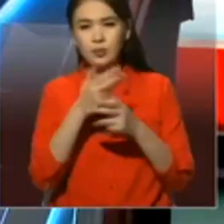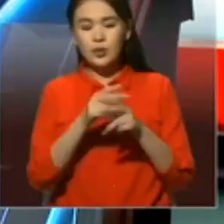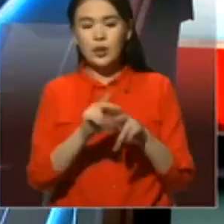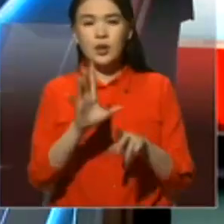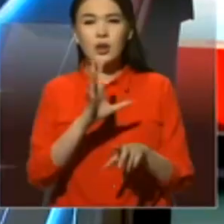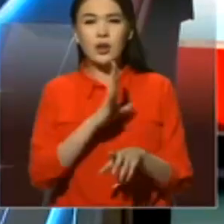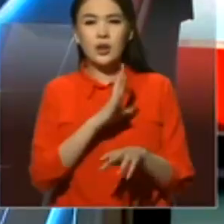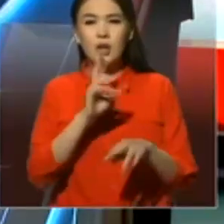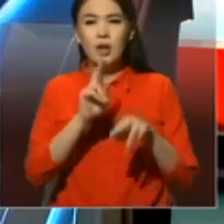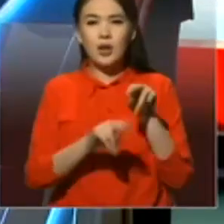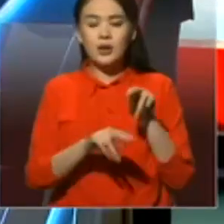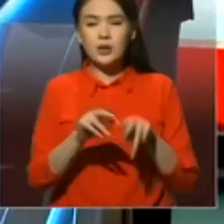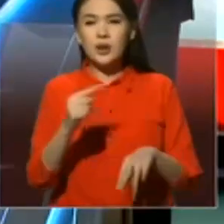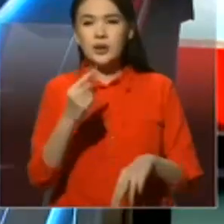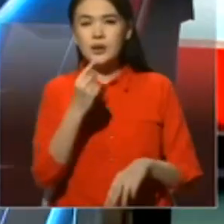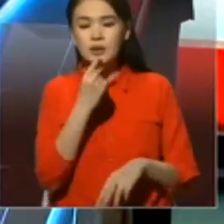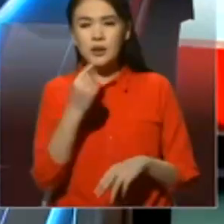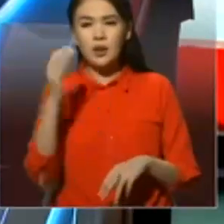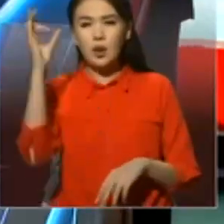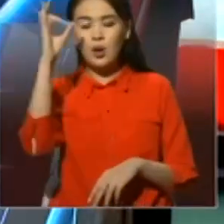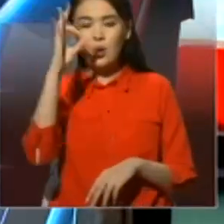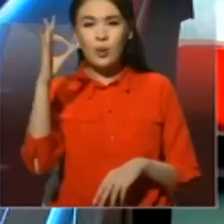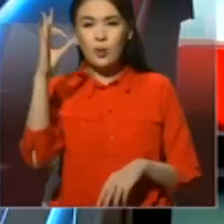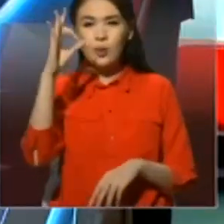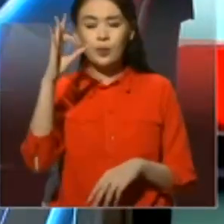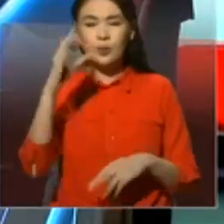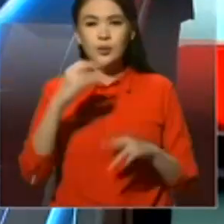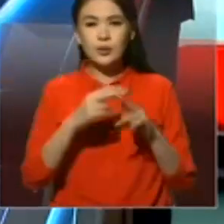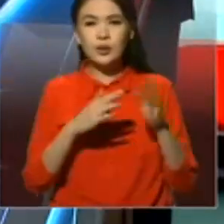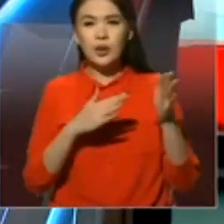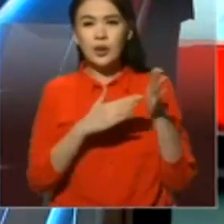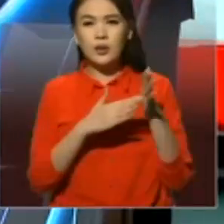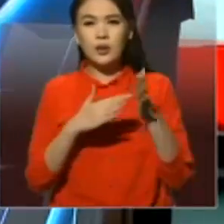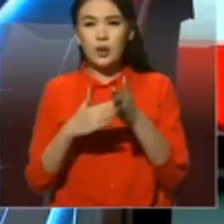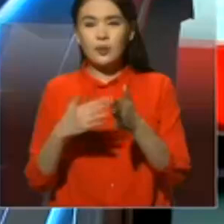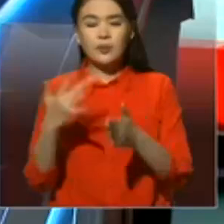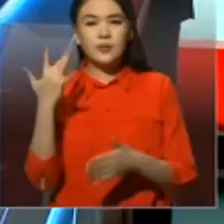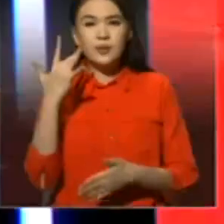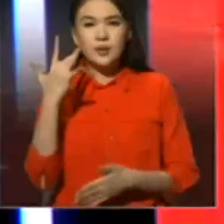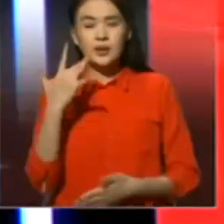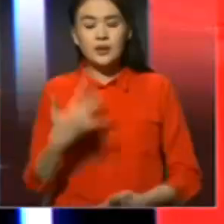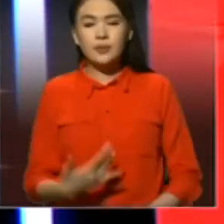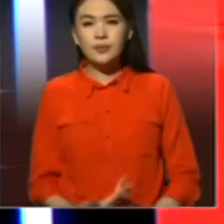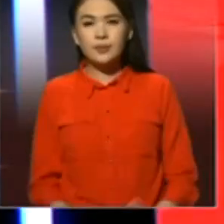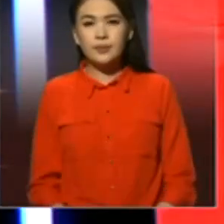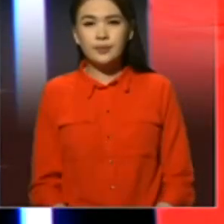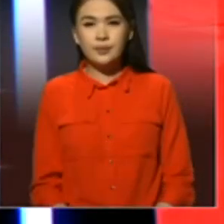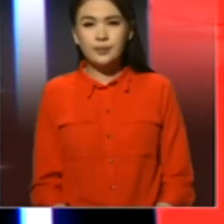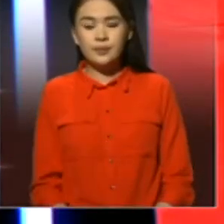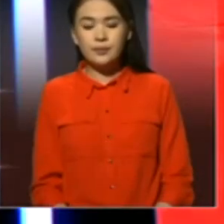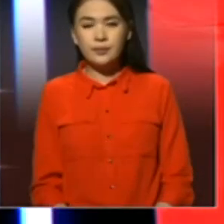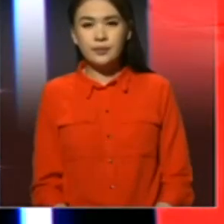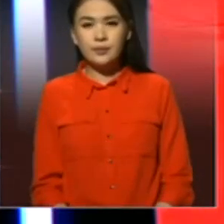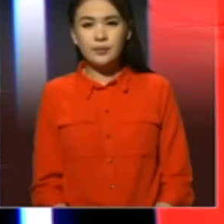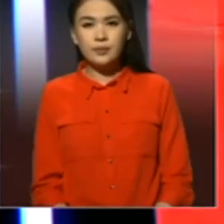кірбің ұялауда осы тілдік мәселеге кеп тіреліп жататын жасырын емес қой. Владимир Мырза.